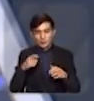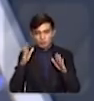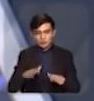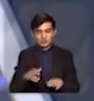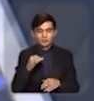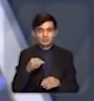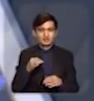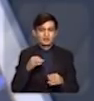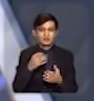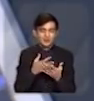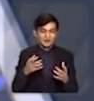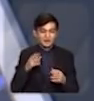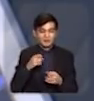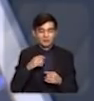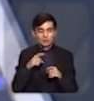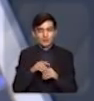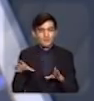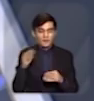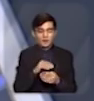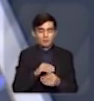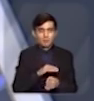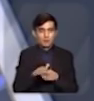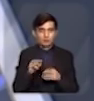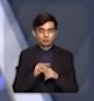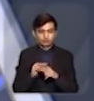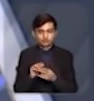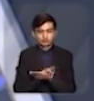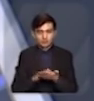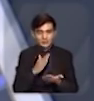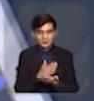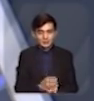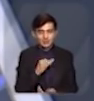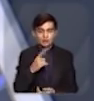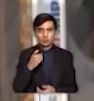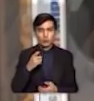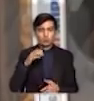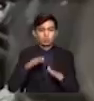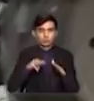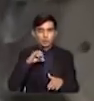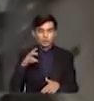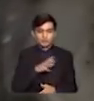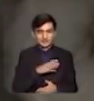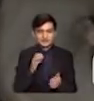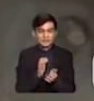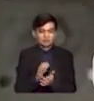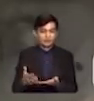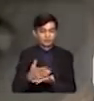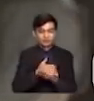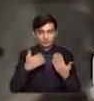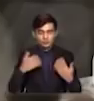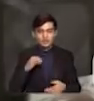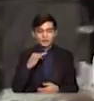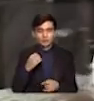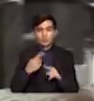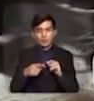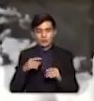Сонда қиранды қоқыстарды жаппай тазартып жатқан айтайық. Осыған дейін 100 тоннаға жуық күл қоқыс шығарылыпты. Алайда кейбір нысандар